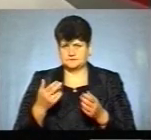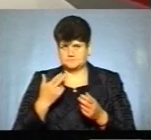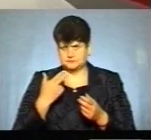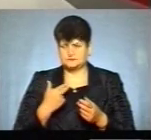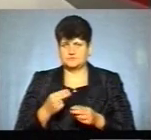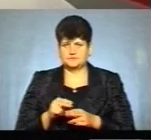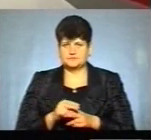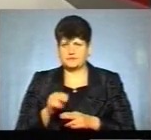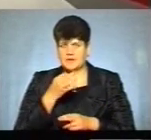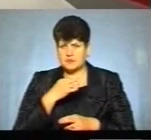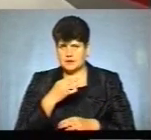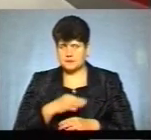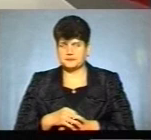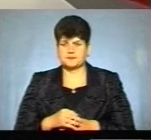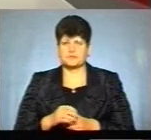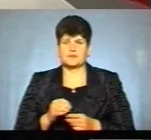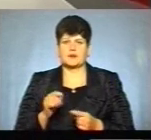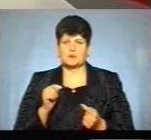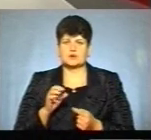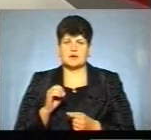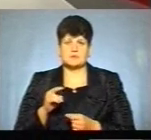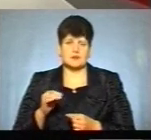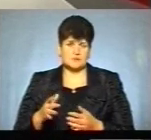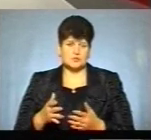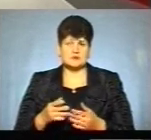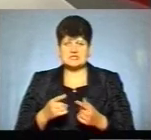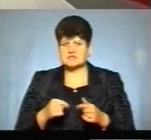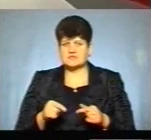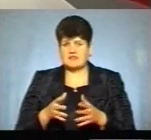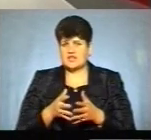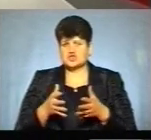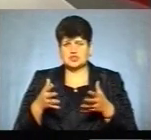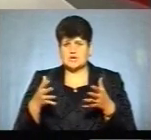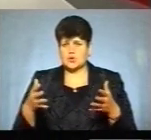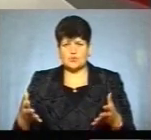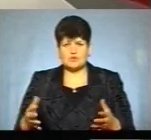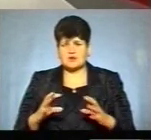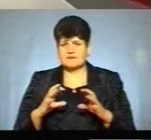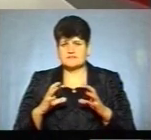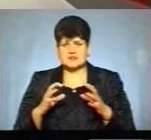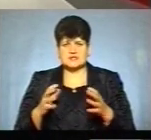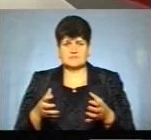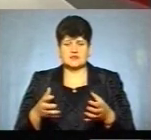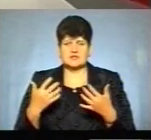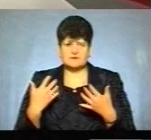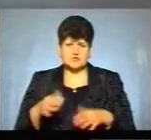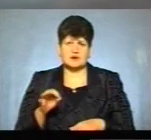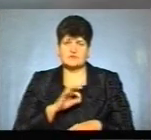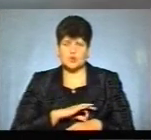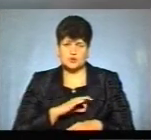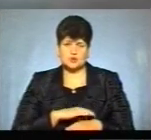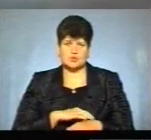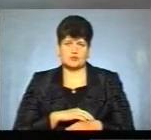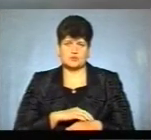звичайними медикаментами протиепілептичними. Ну, тобто сфера досить широка, і в світі вже застосовують